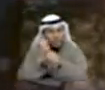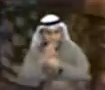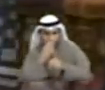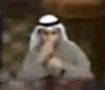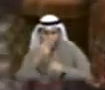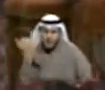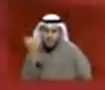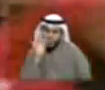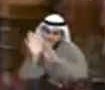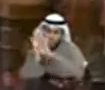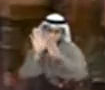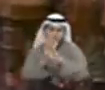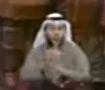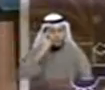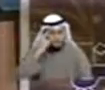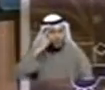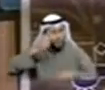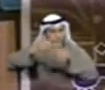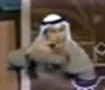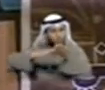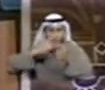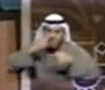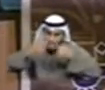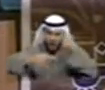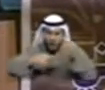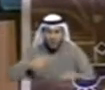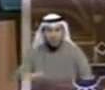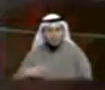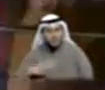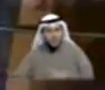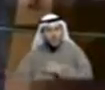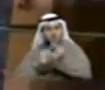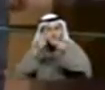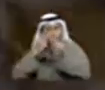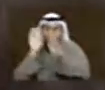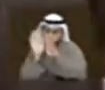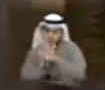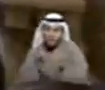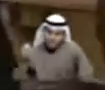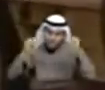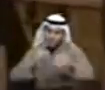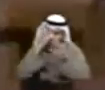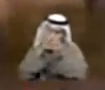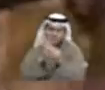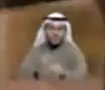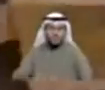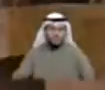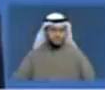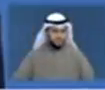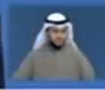عليه المجتمع الكويتي وبلور آفاقه حضرة صاحب السمو أمير البلاد حفظه الله